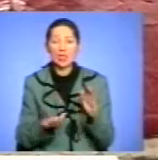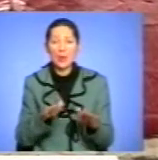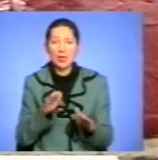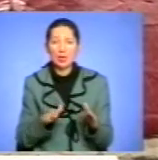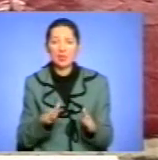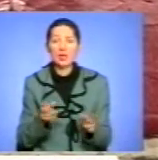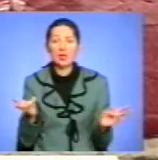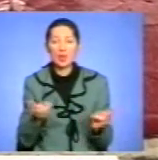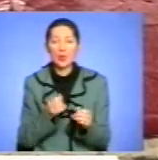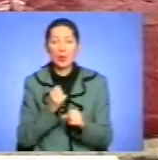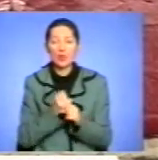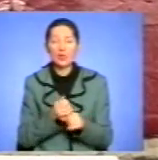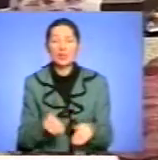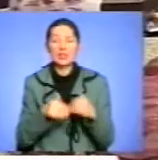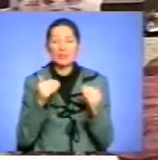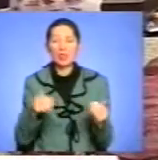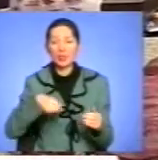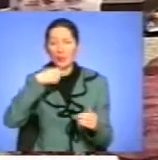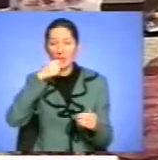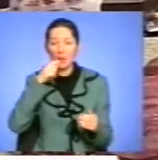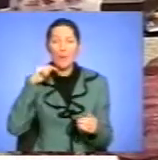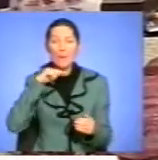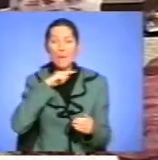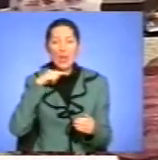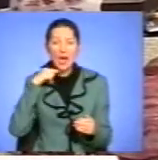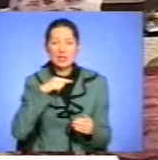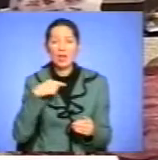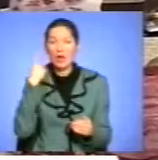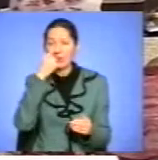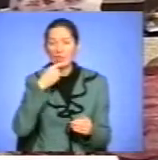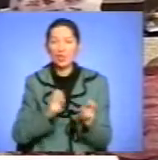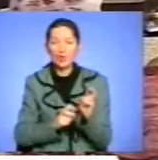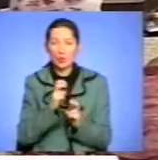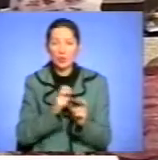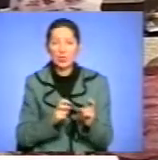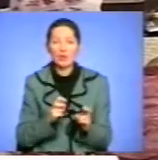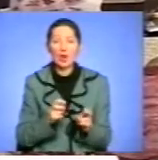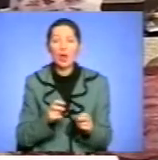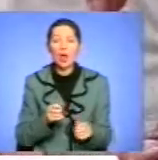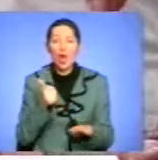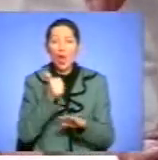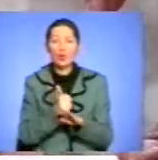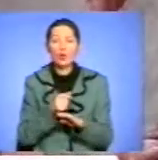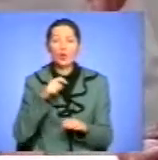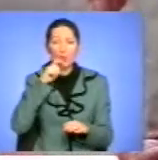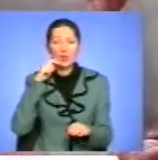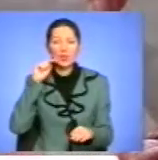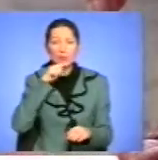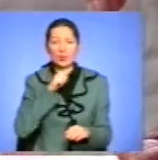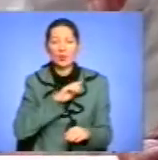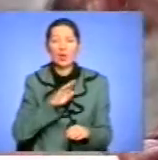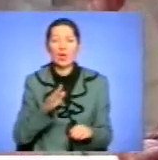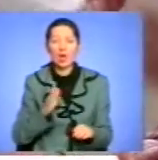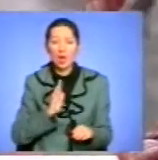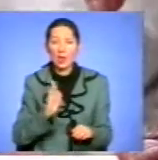над збільшенням споживання м'яса власного виробництва. Прем'єр-міністр висловив сподівання, що провідні вітчизняні економісти не забаряться з